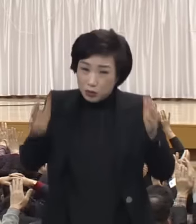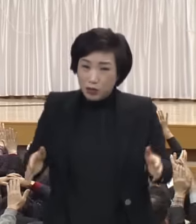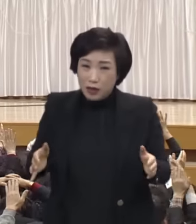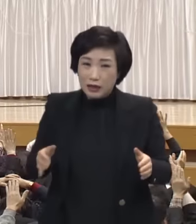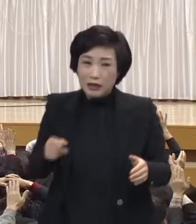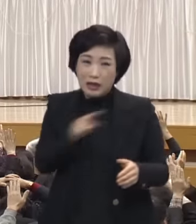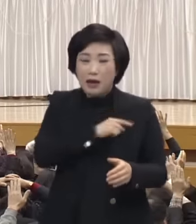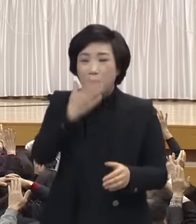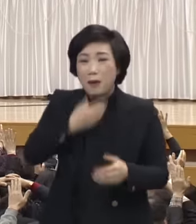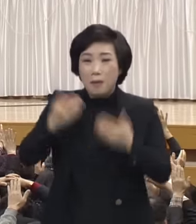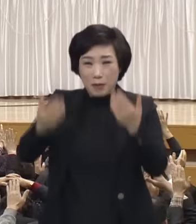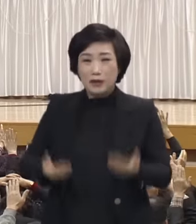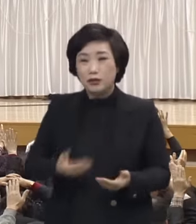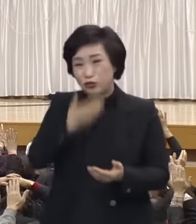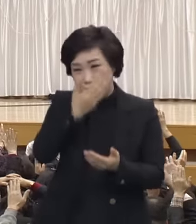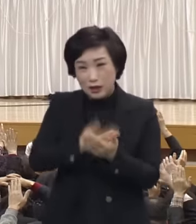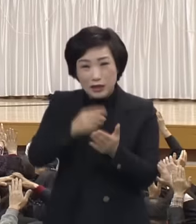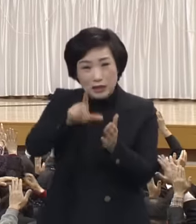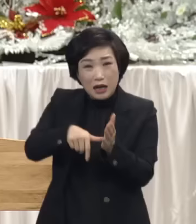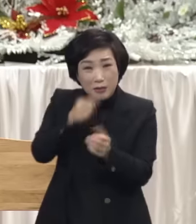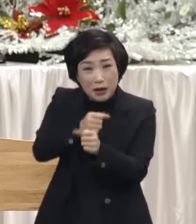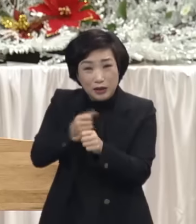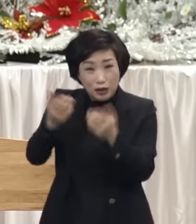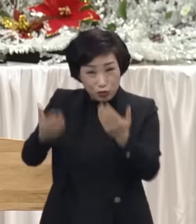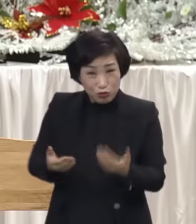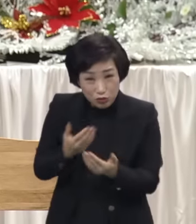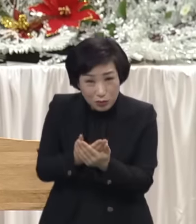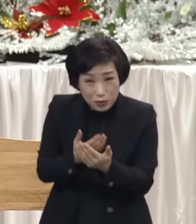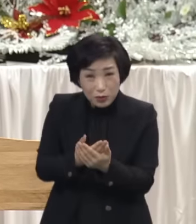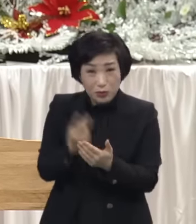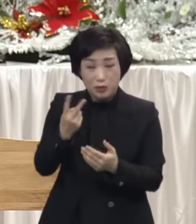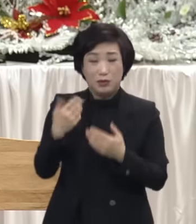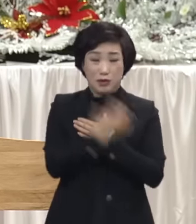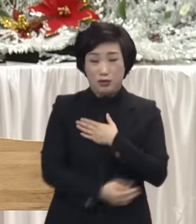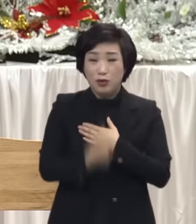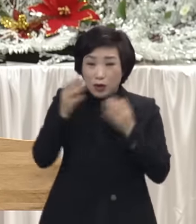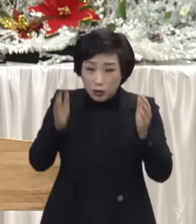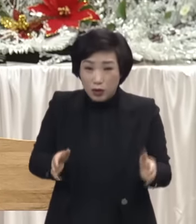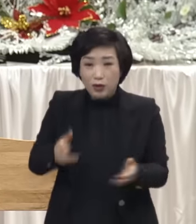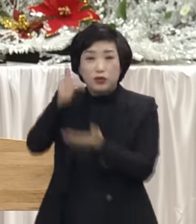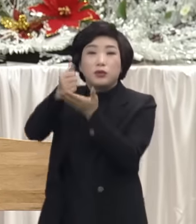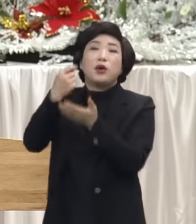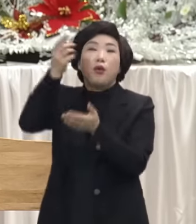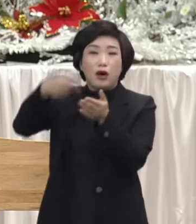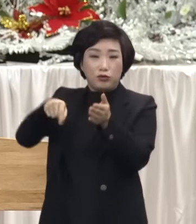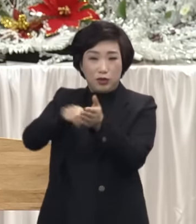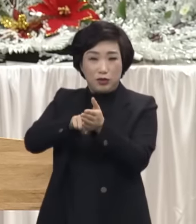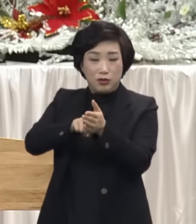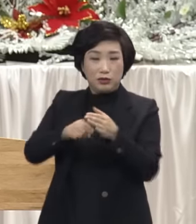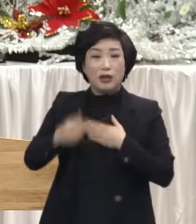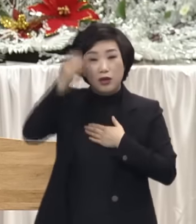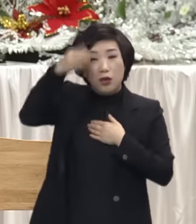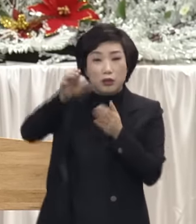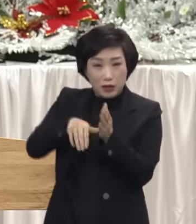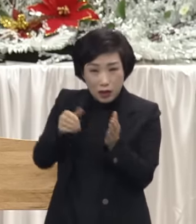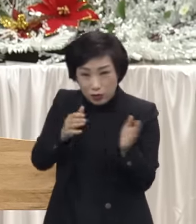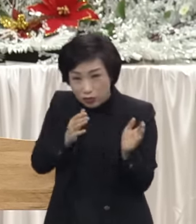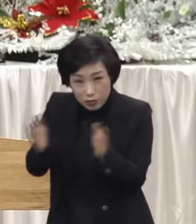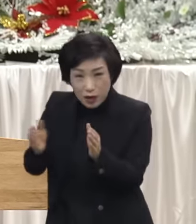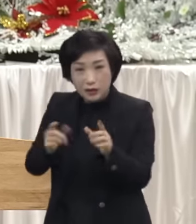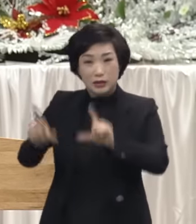가장 축복된 시간을 갖게 하오시고 육신의 때를 주님 영광을 위해서, 내 영혼의 때를 위해